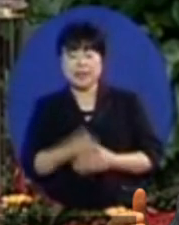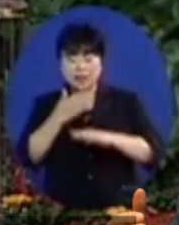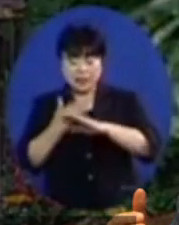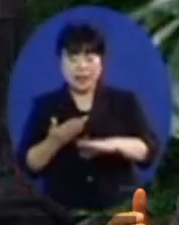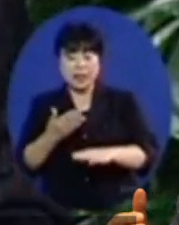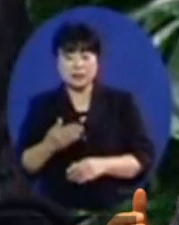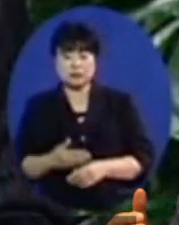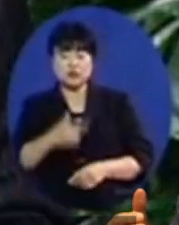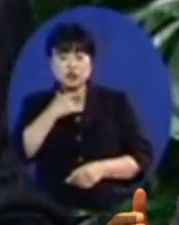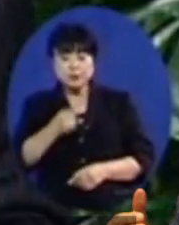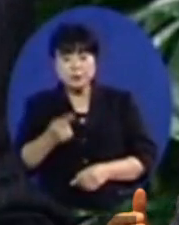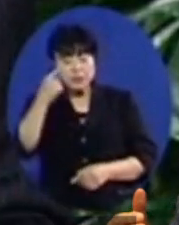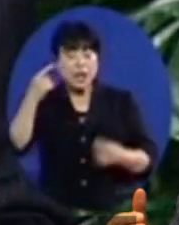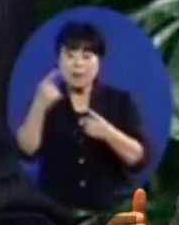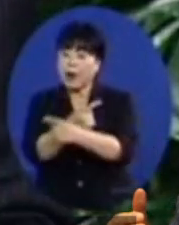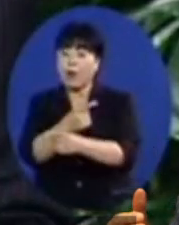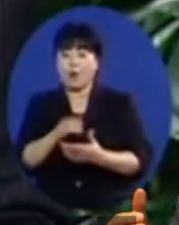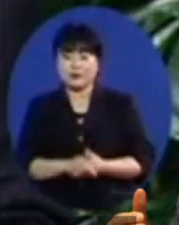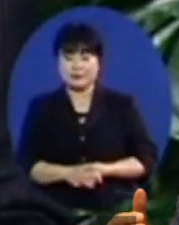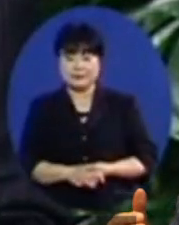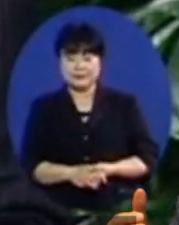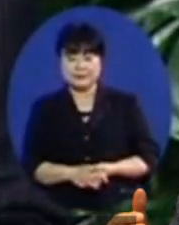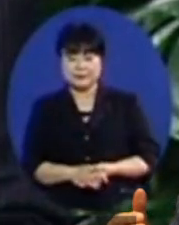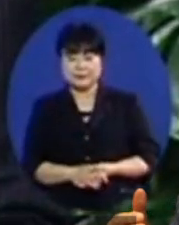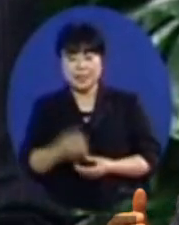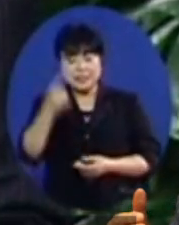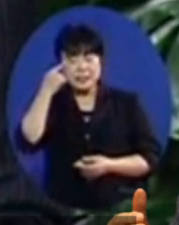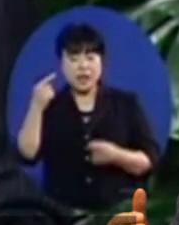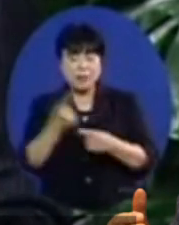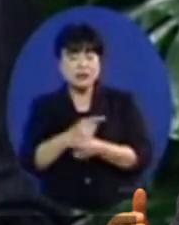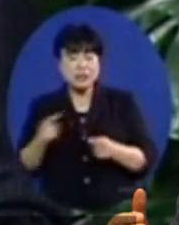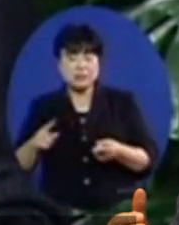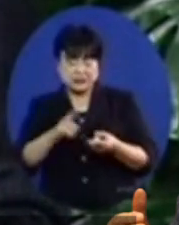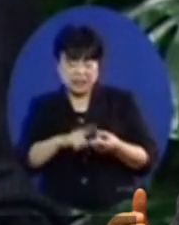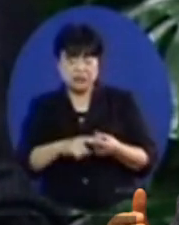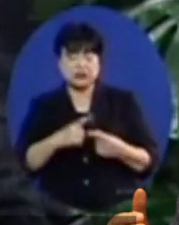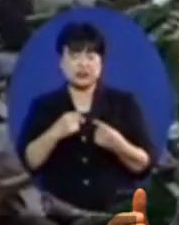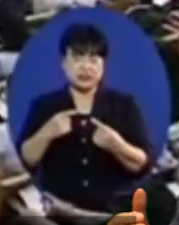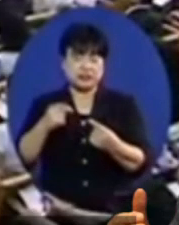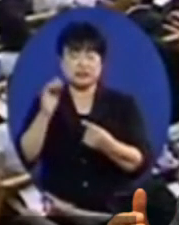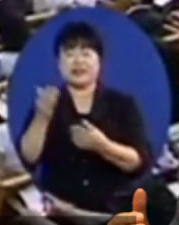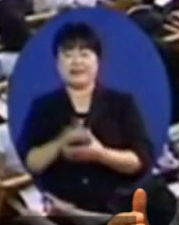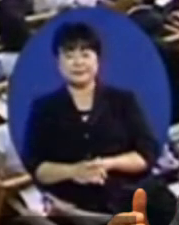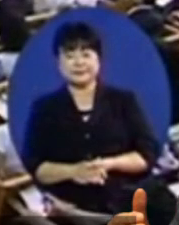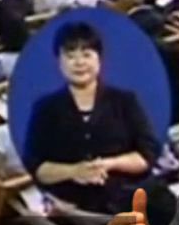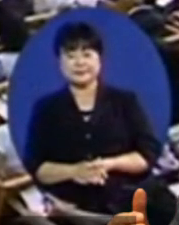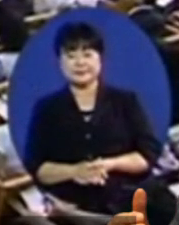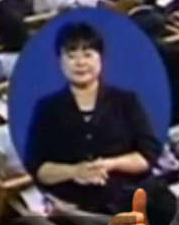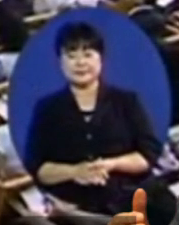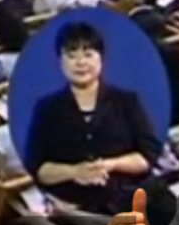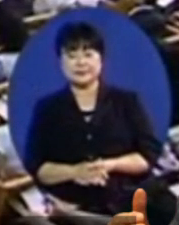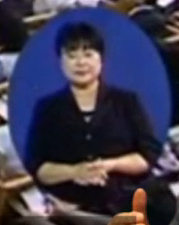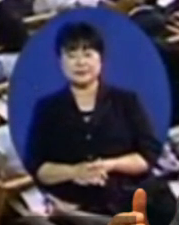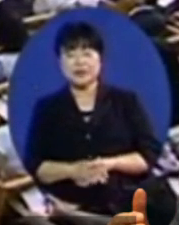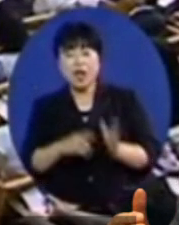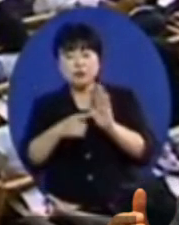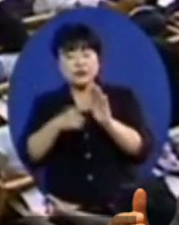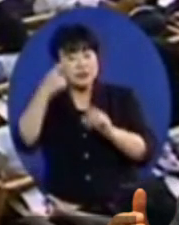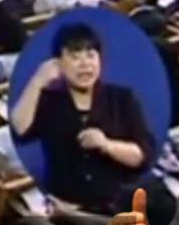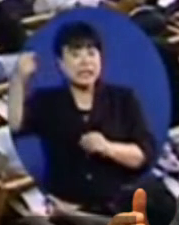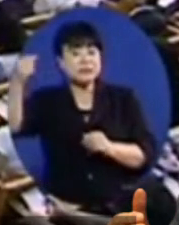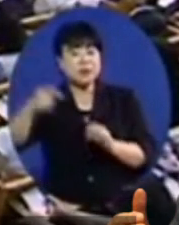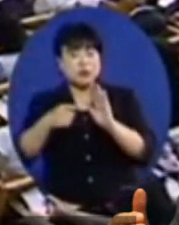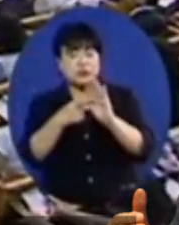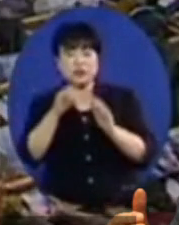달라지고 싶거든 생각을 바꾸라. 생각을 안 바꾸고 안 달라진다는 것입니다. 부정적인 생각을 하면